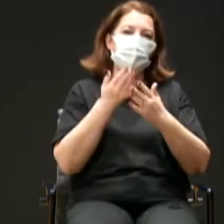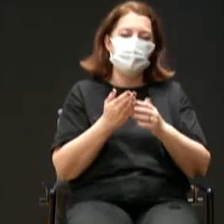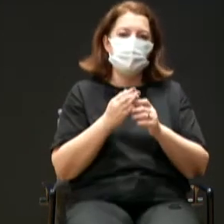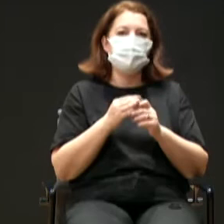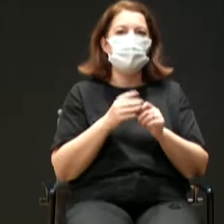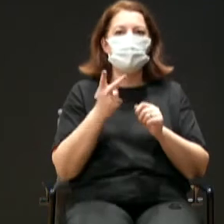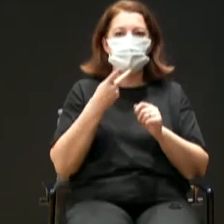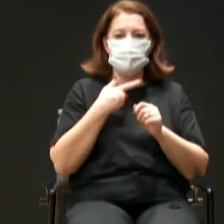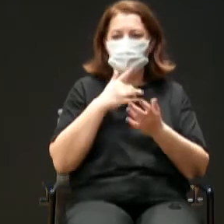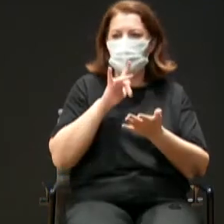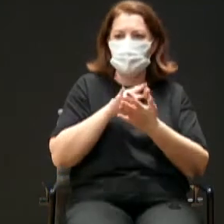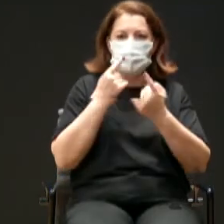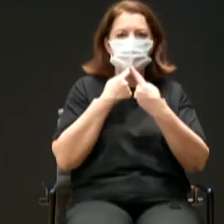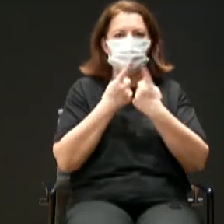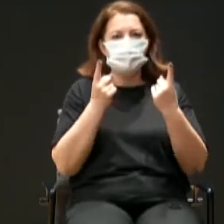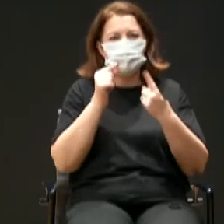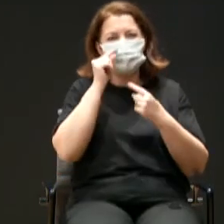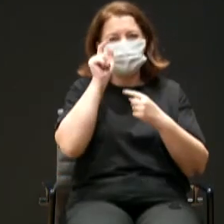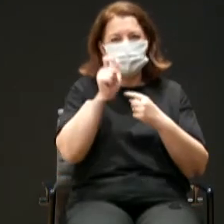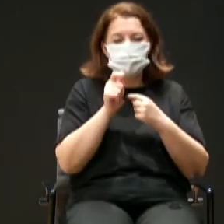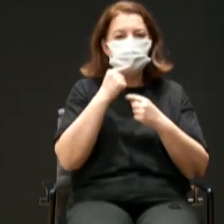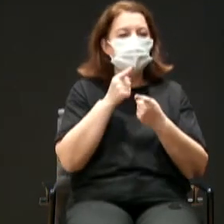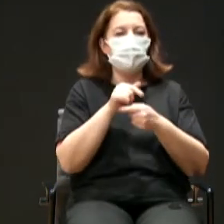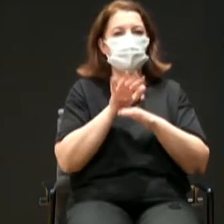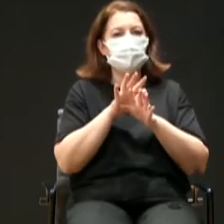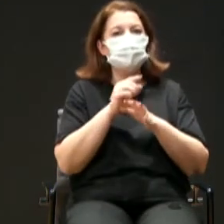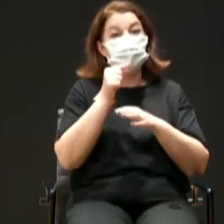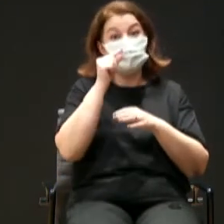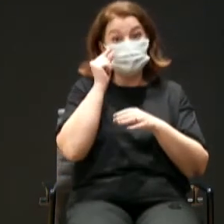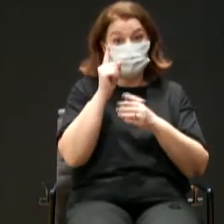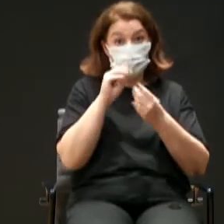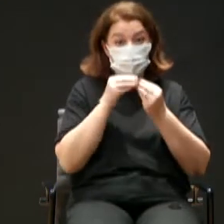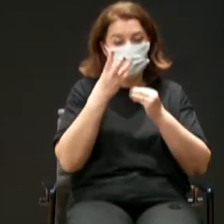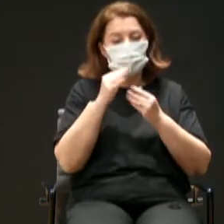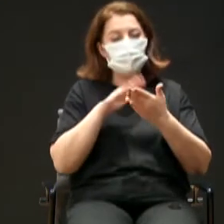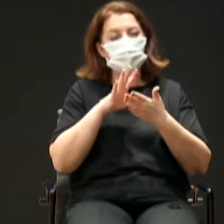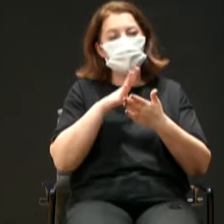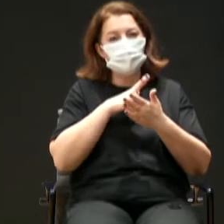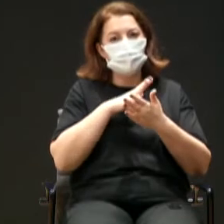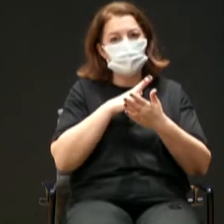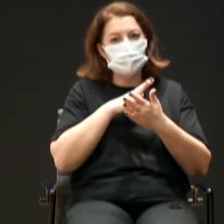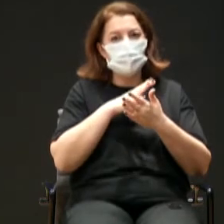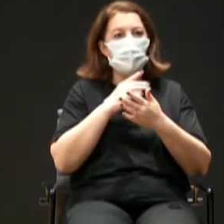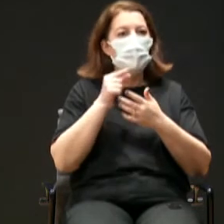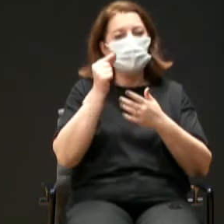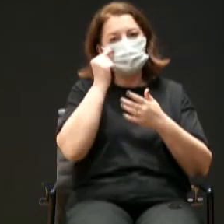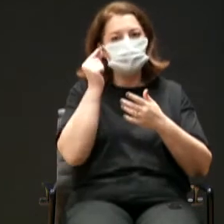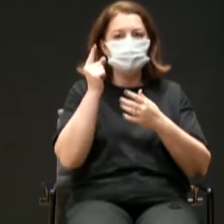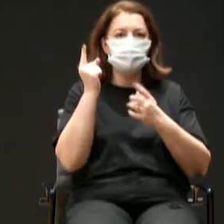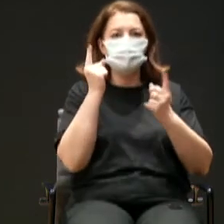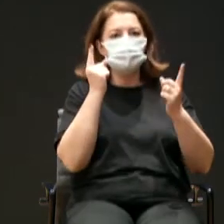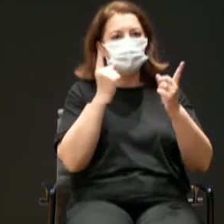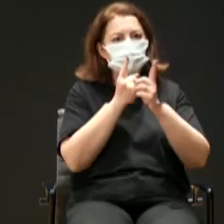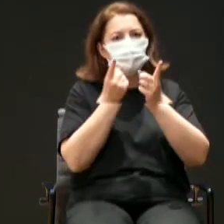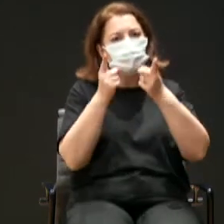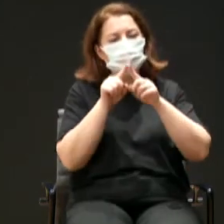Bunu ben ortaya söyledim, kişilere söylemedim. Eğer kişisel sorunu olan arkadaşlarımız varsa da birbirleriyle uygun ortamda, uygun